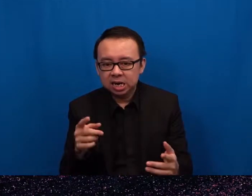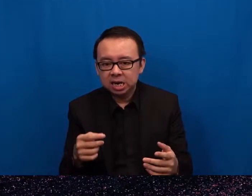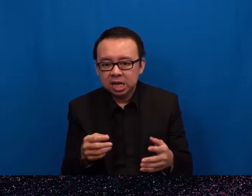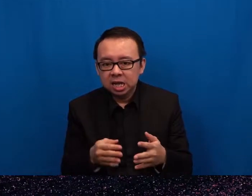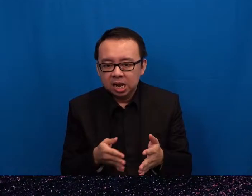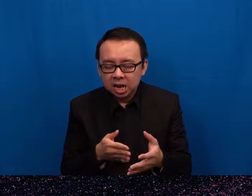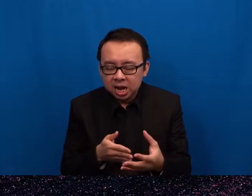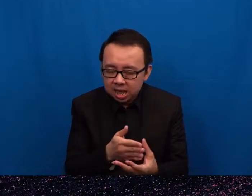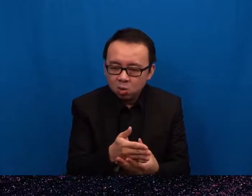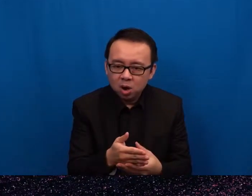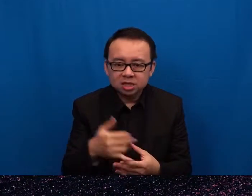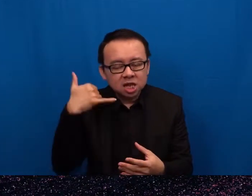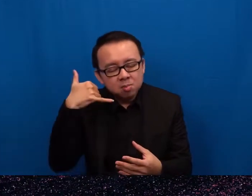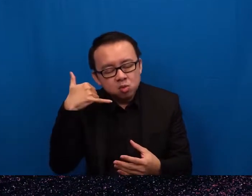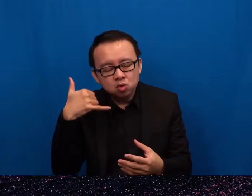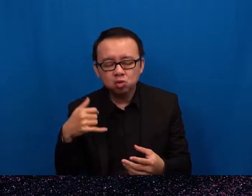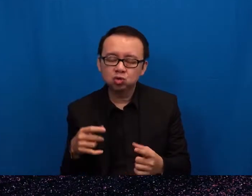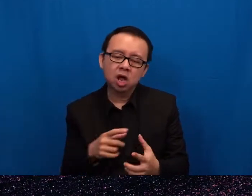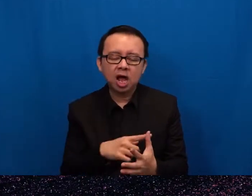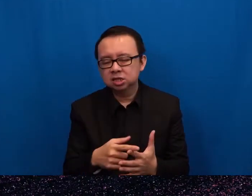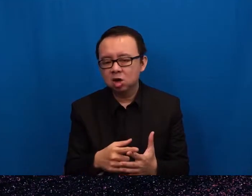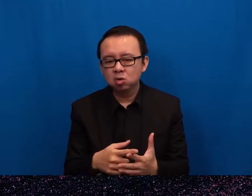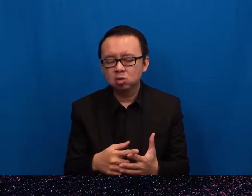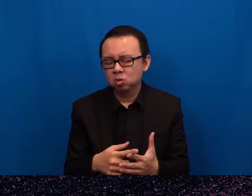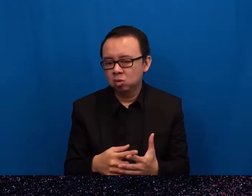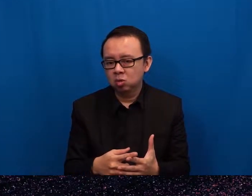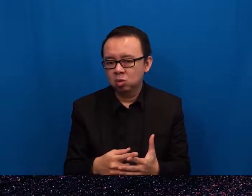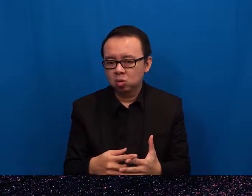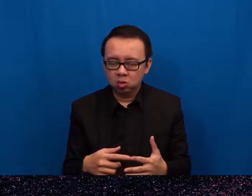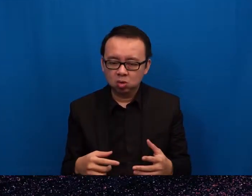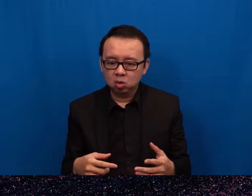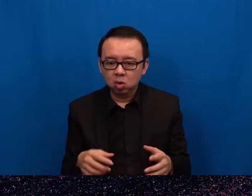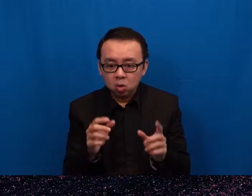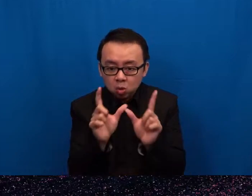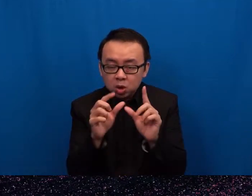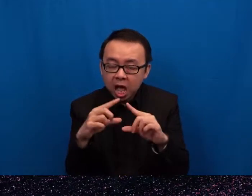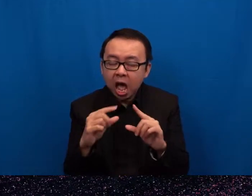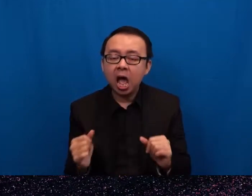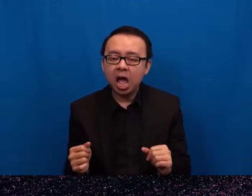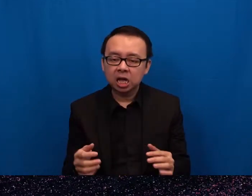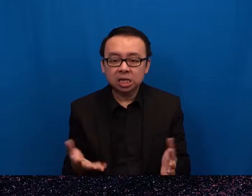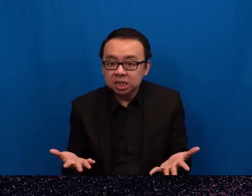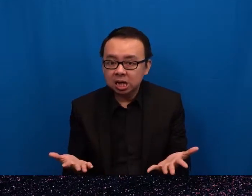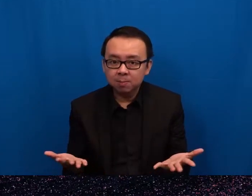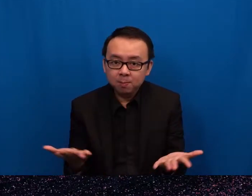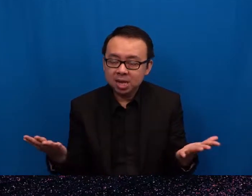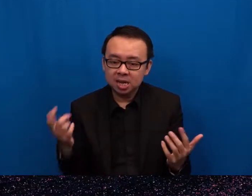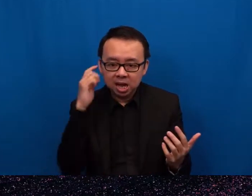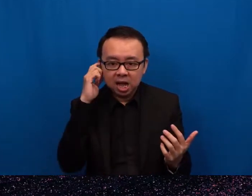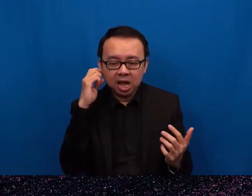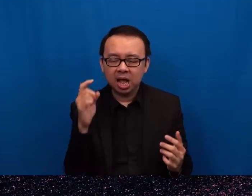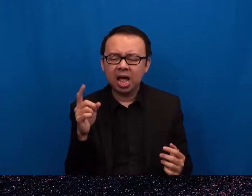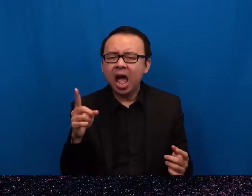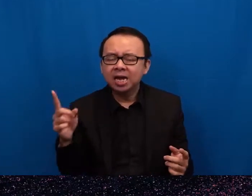Anda bisa telepon seseorang, you can save a soul. Ada penghulu-penghulu yang harus